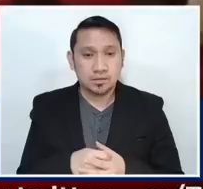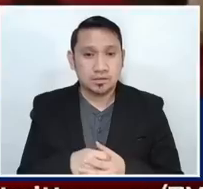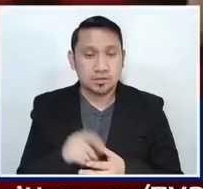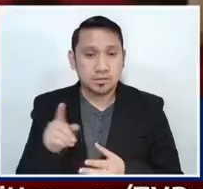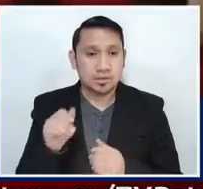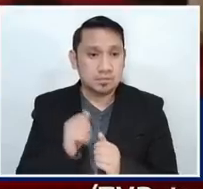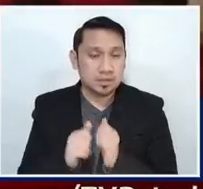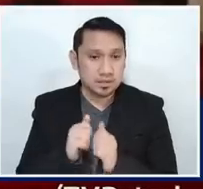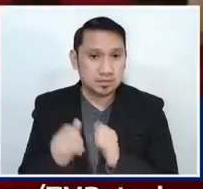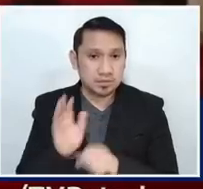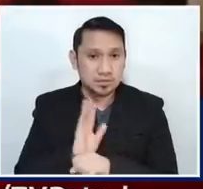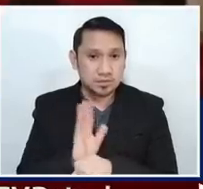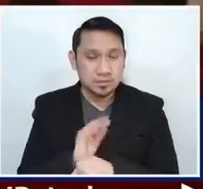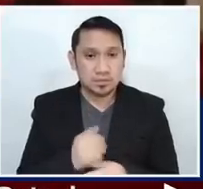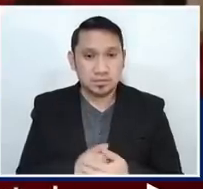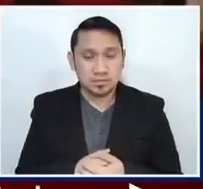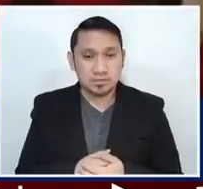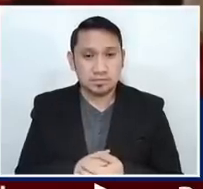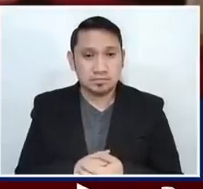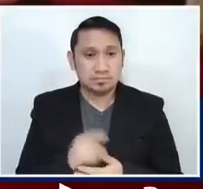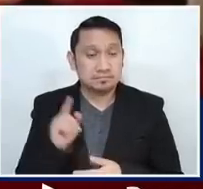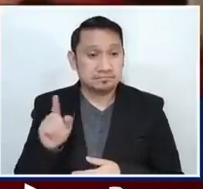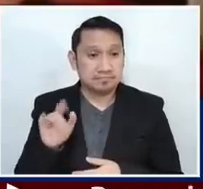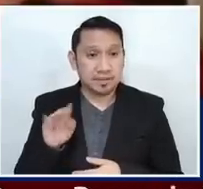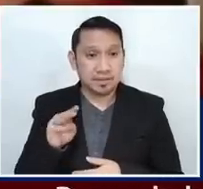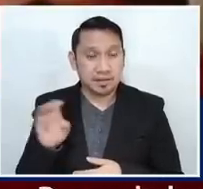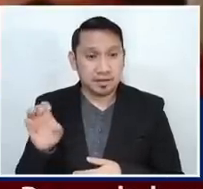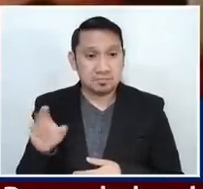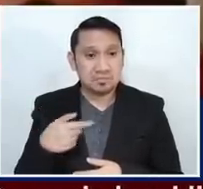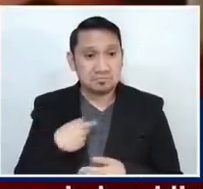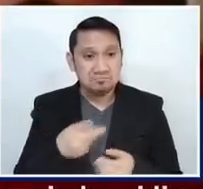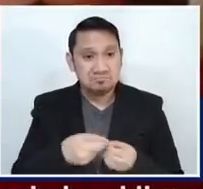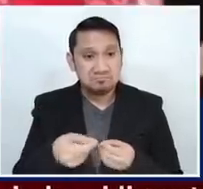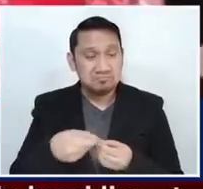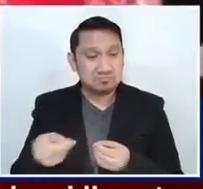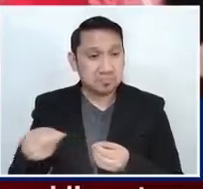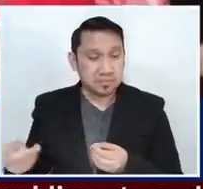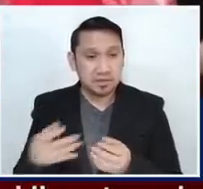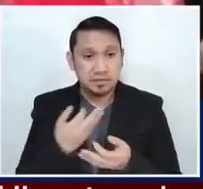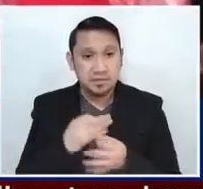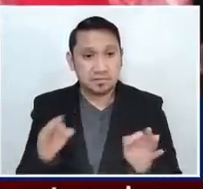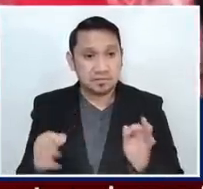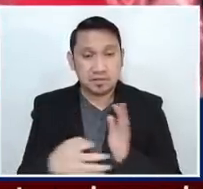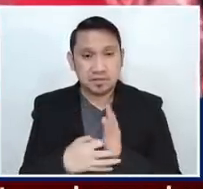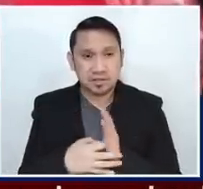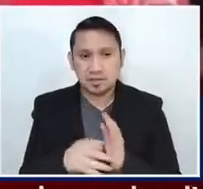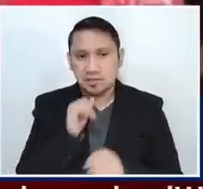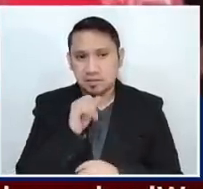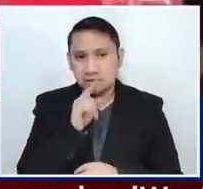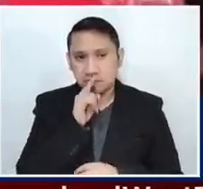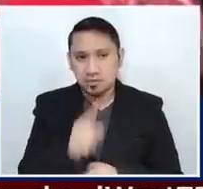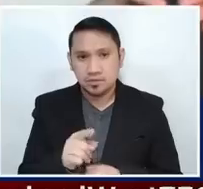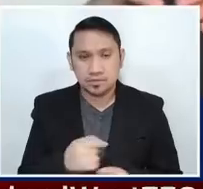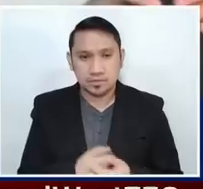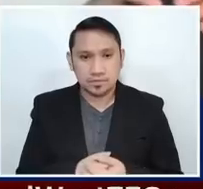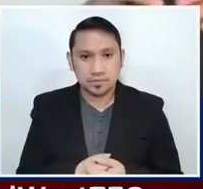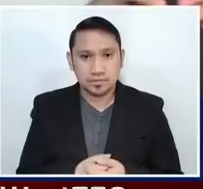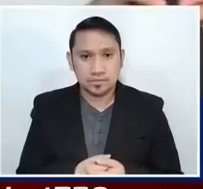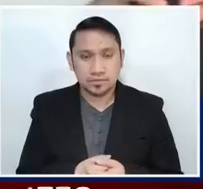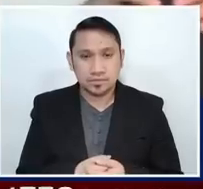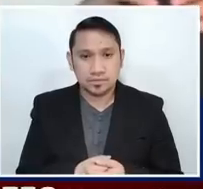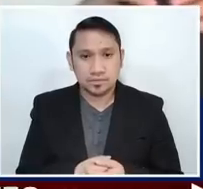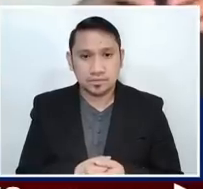to. Itinanggi rin ni Senator Amy na namumudmud sila ng libreng ticket sa mga eskwelahan at local governments.